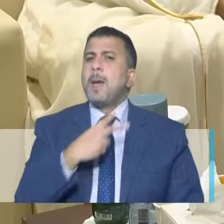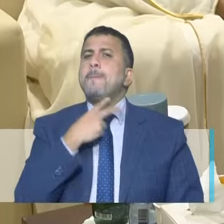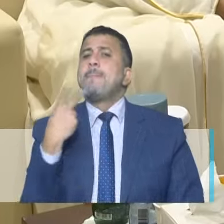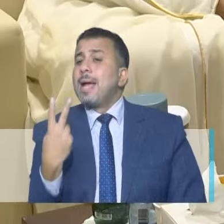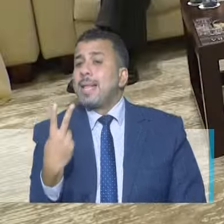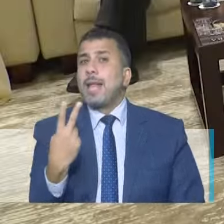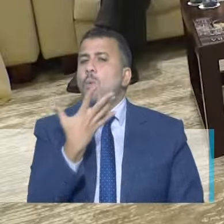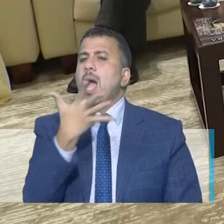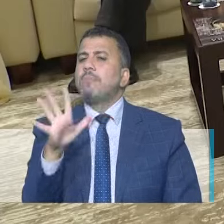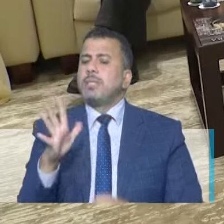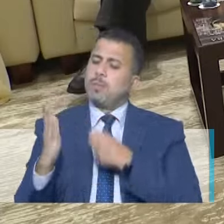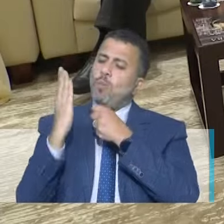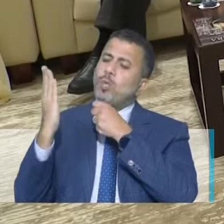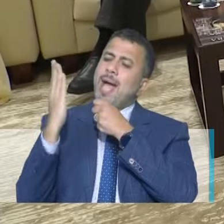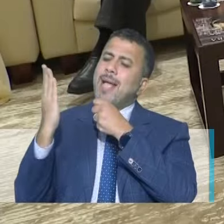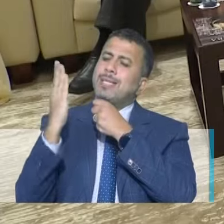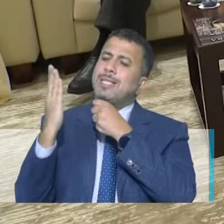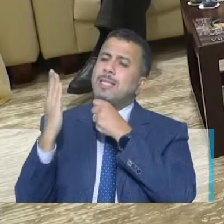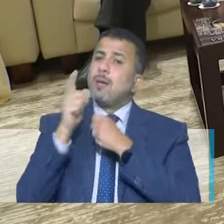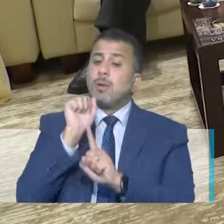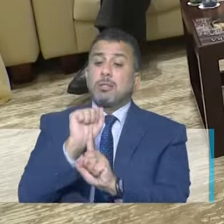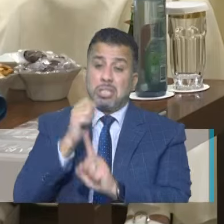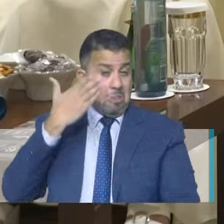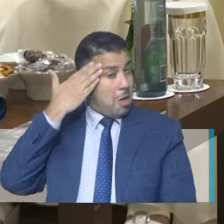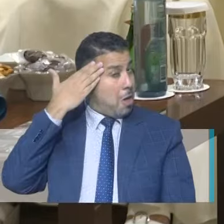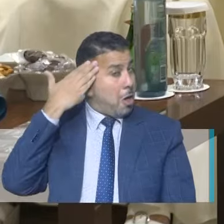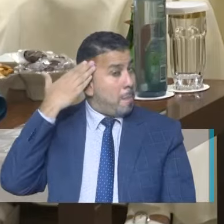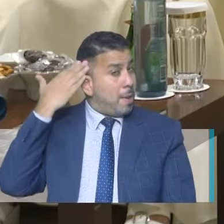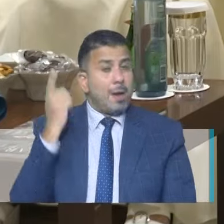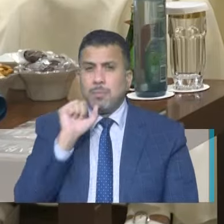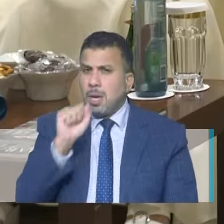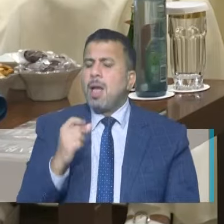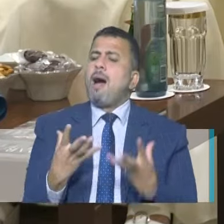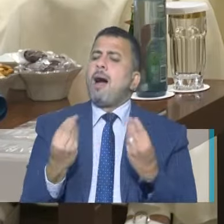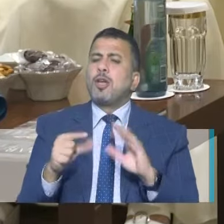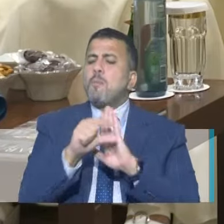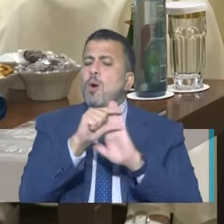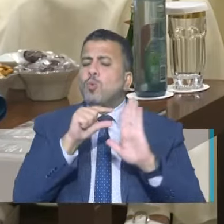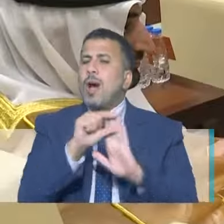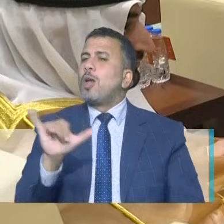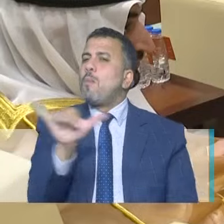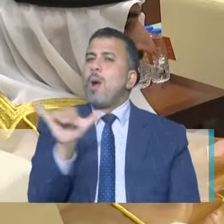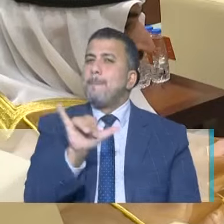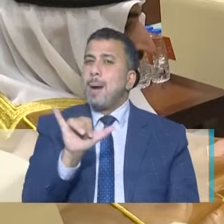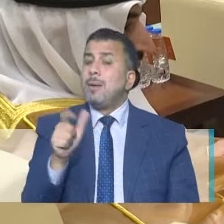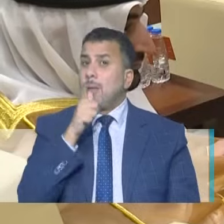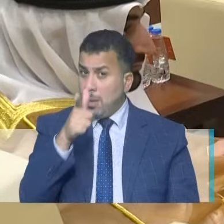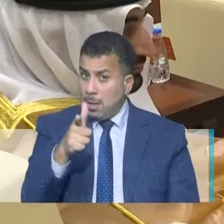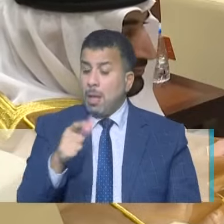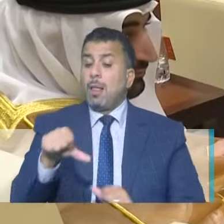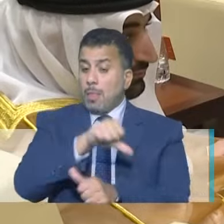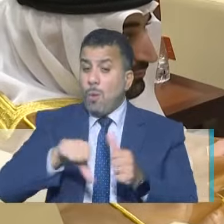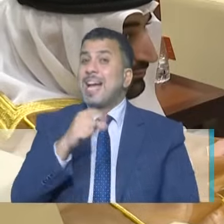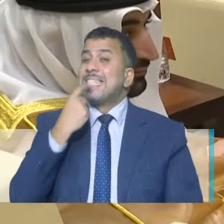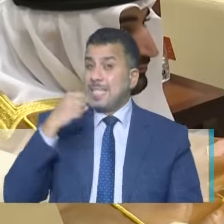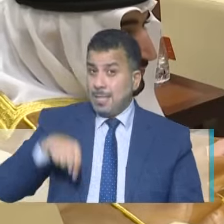250 متحدثا من اصحاب الاختصاص والخبره لمناقشه العديد من الموضوعات المهمه كما تقدم دوره